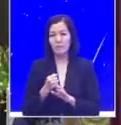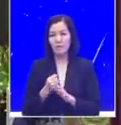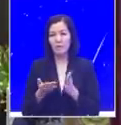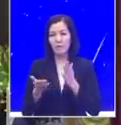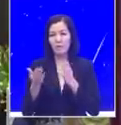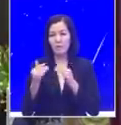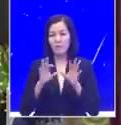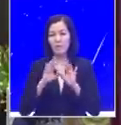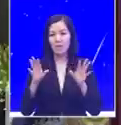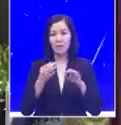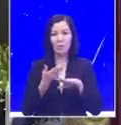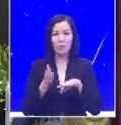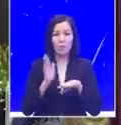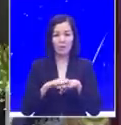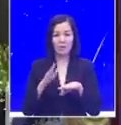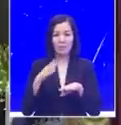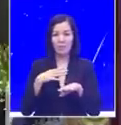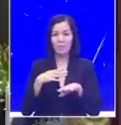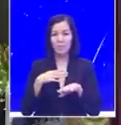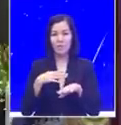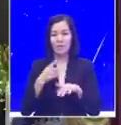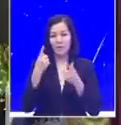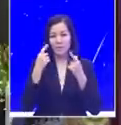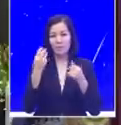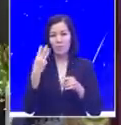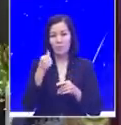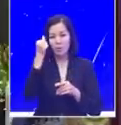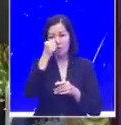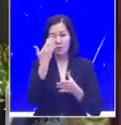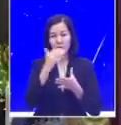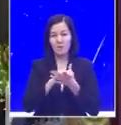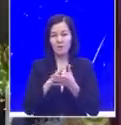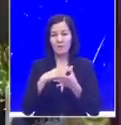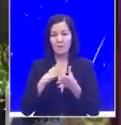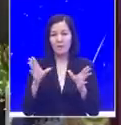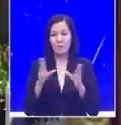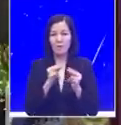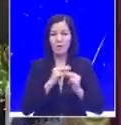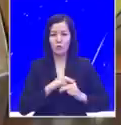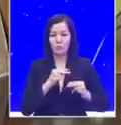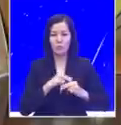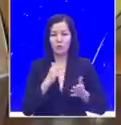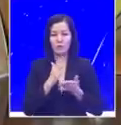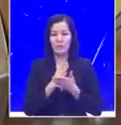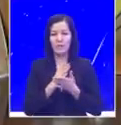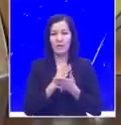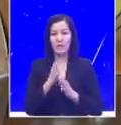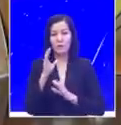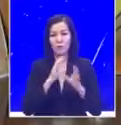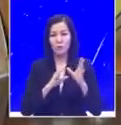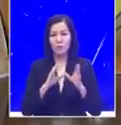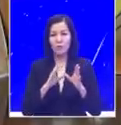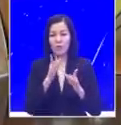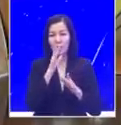шақты айтудың өзі қиын боп тұр. Ғалекеңді білгелі 30 жылдан асты, бірге қоян қолтық еңбек еттік, студент кезінен